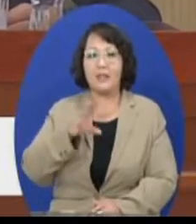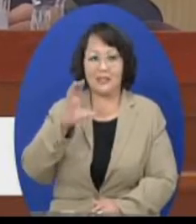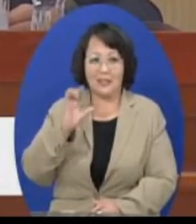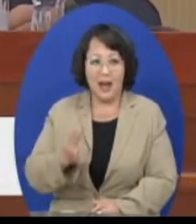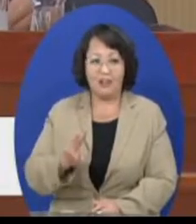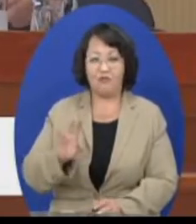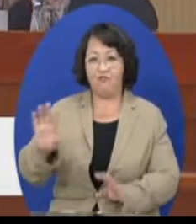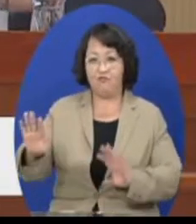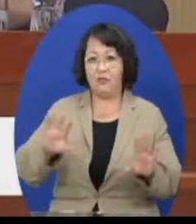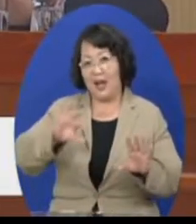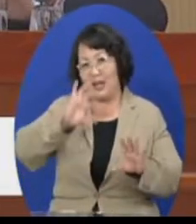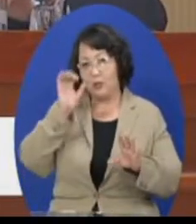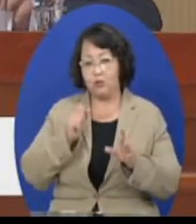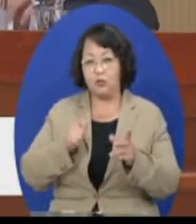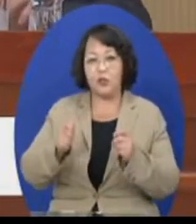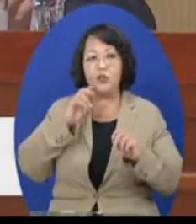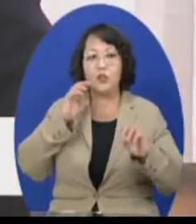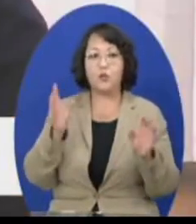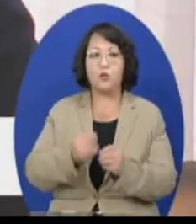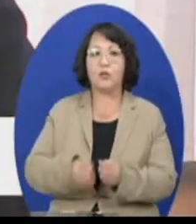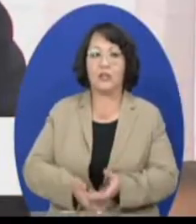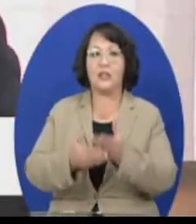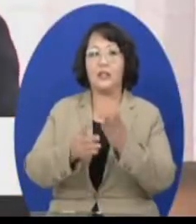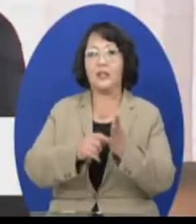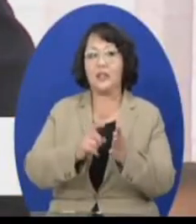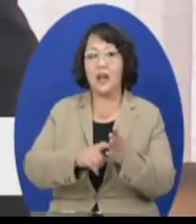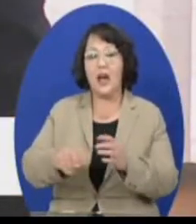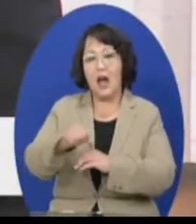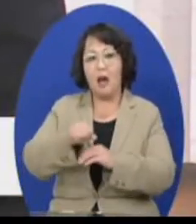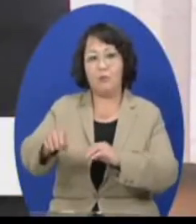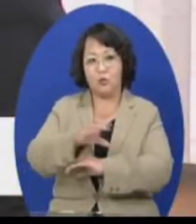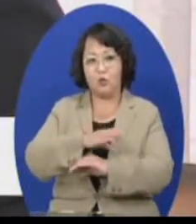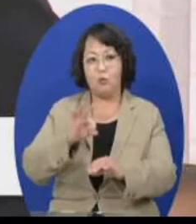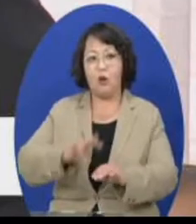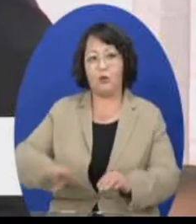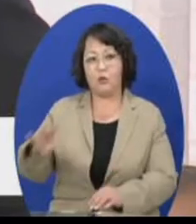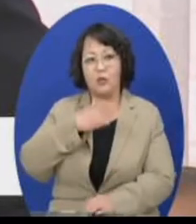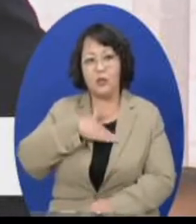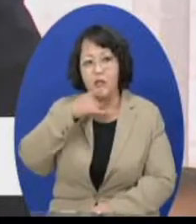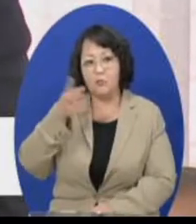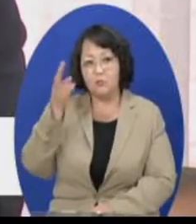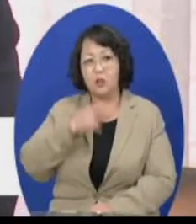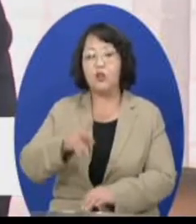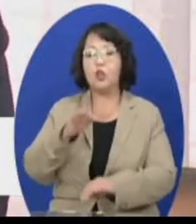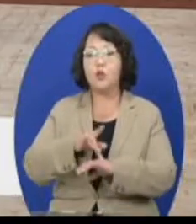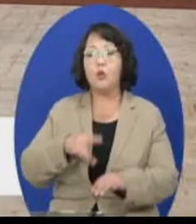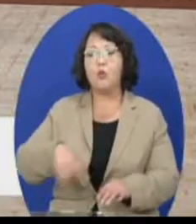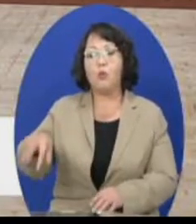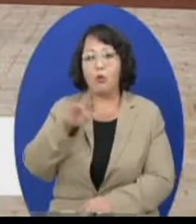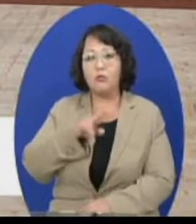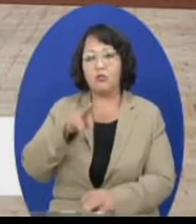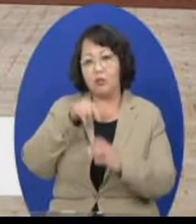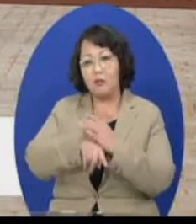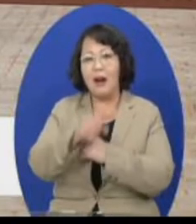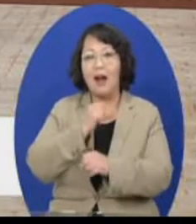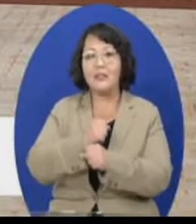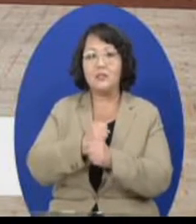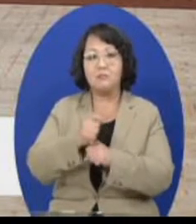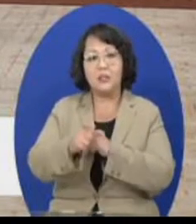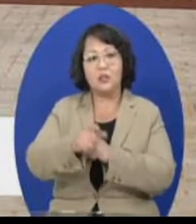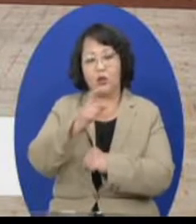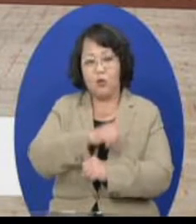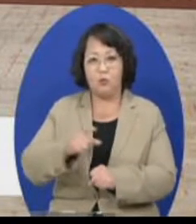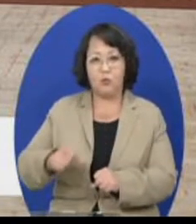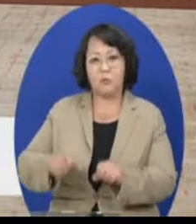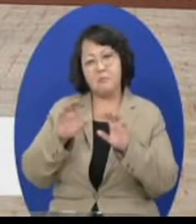асуудлыг зохицуулах хэрэгтэй гэдэг байр сууриас хандж байна. Бас аймаг сум орон нутгийн эрүүл мэндийн төвүүдийн боловсон хүчний хангамж